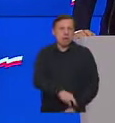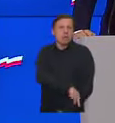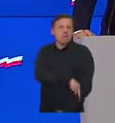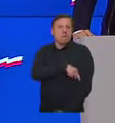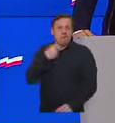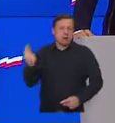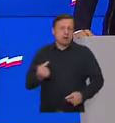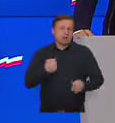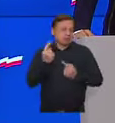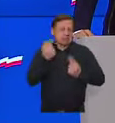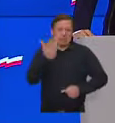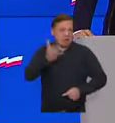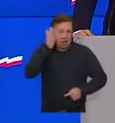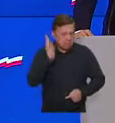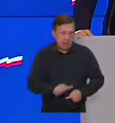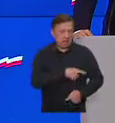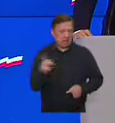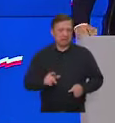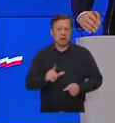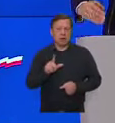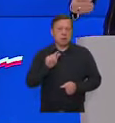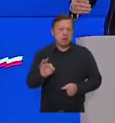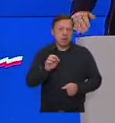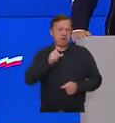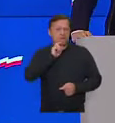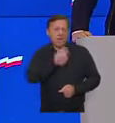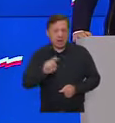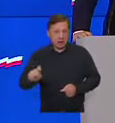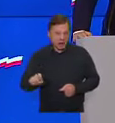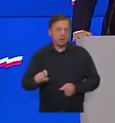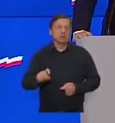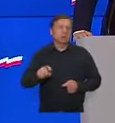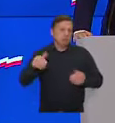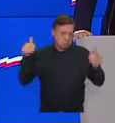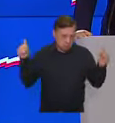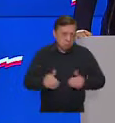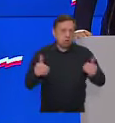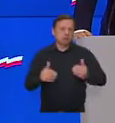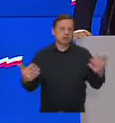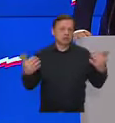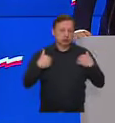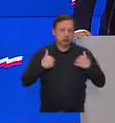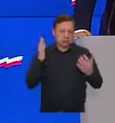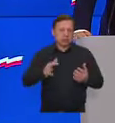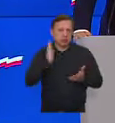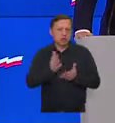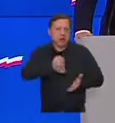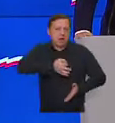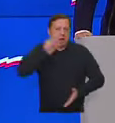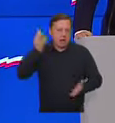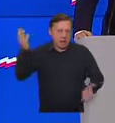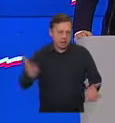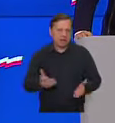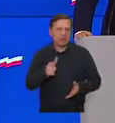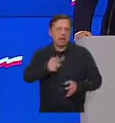nadzieję głęboką, że już po świętach Wielkiej Nocy będzie można zmienić tryb funkcjonowania. Będziemy o tym